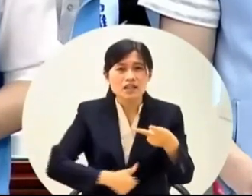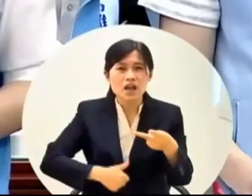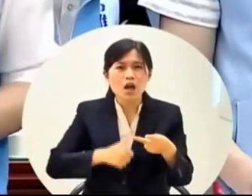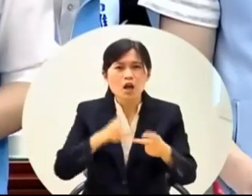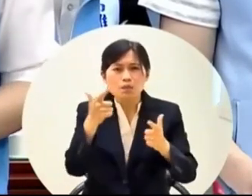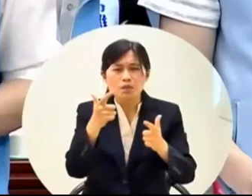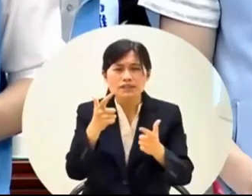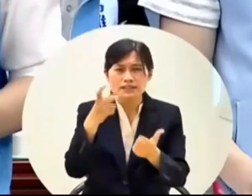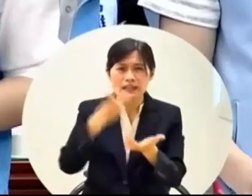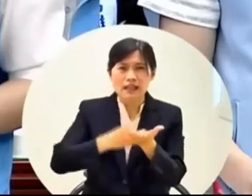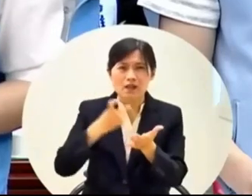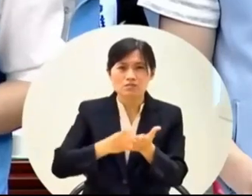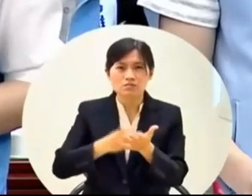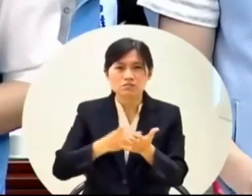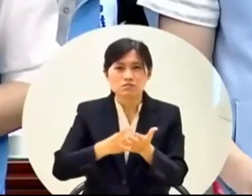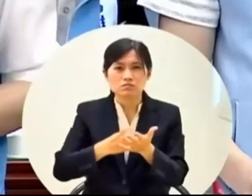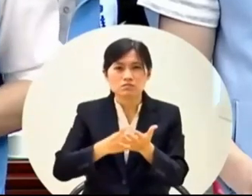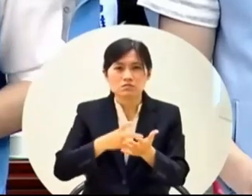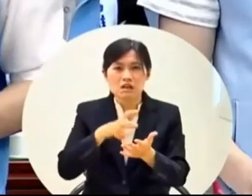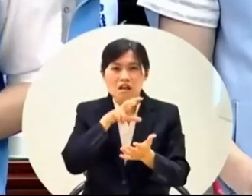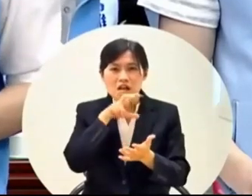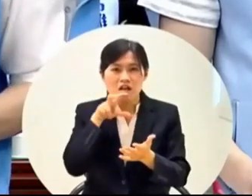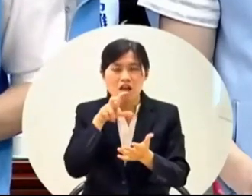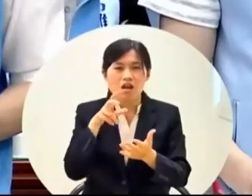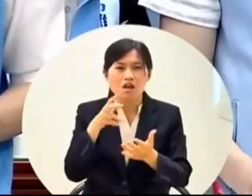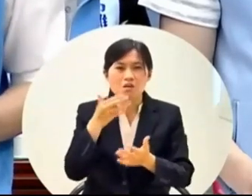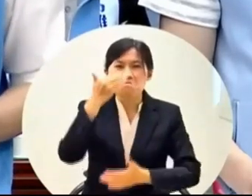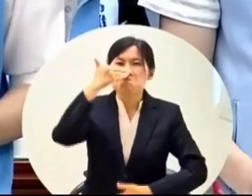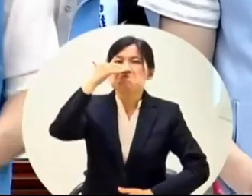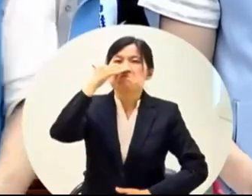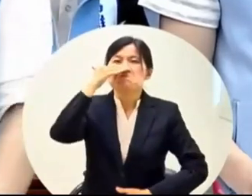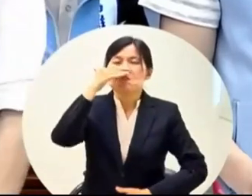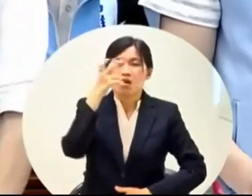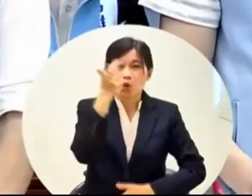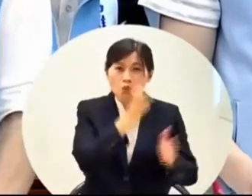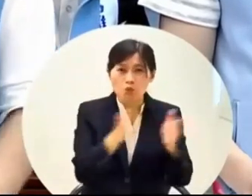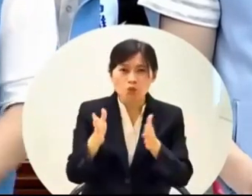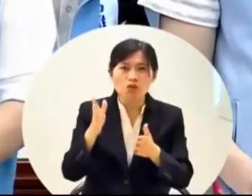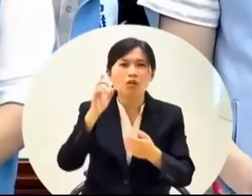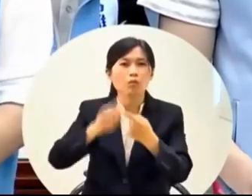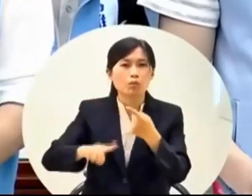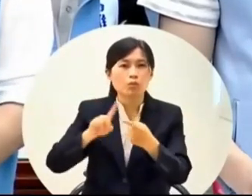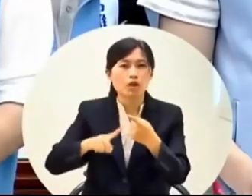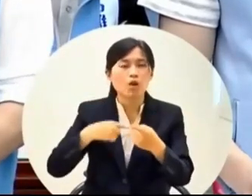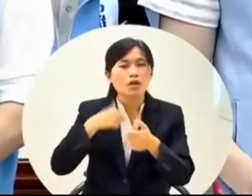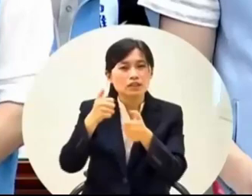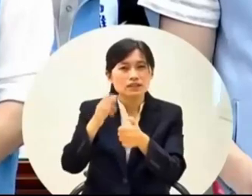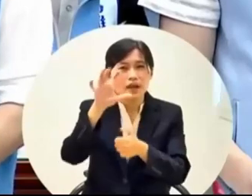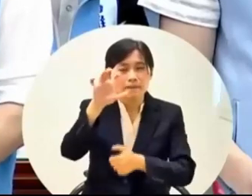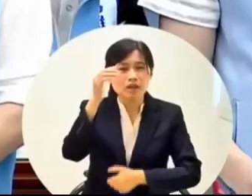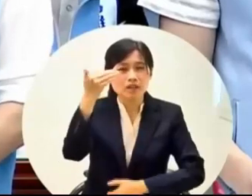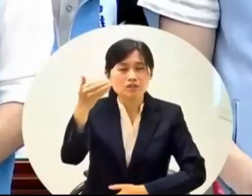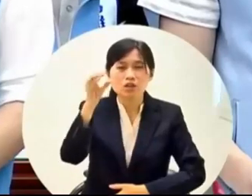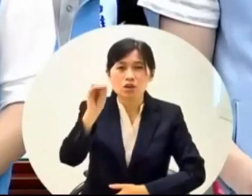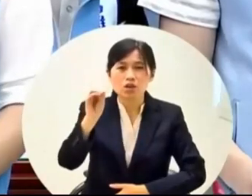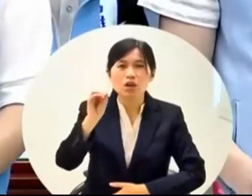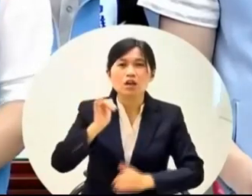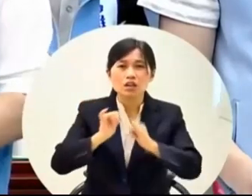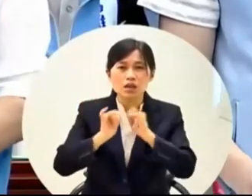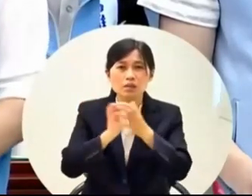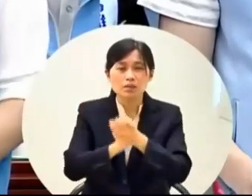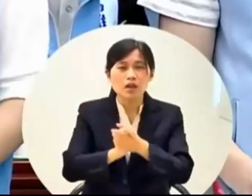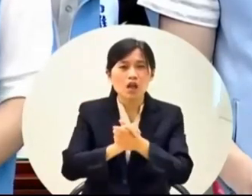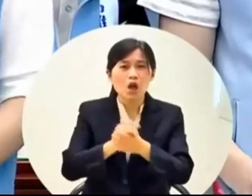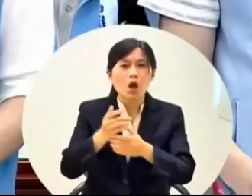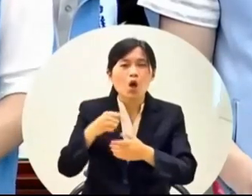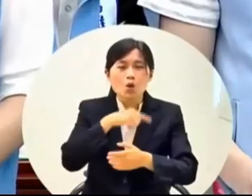的衙门，高高在上用管理的心态，我们觉得那样不是一个非常好的方式。所以我们感谢89万市民朋友给我们这个机会，市府团队过去一年半